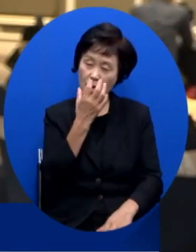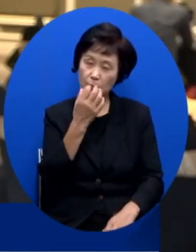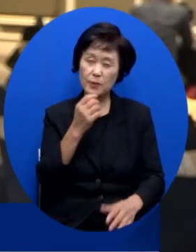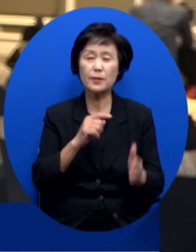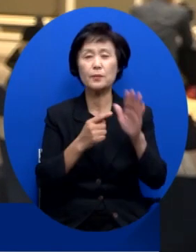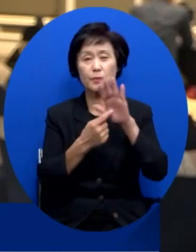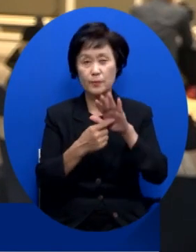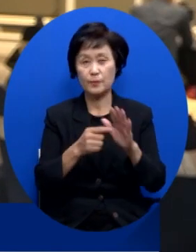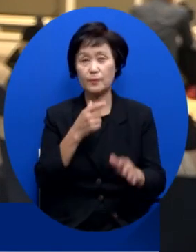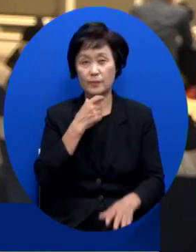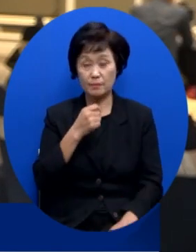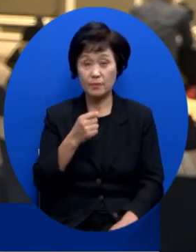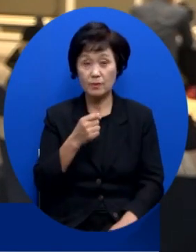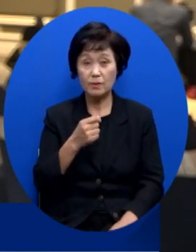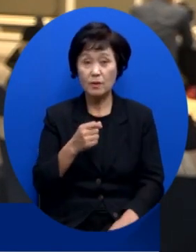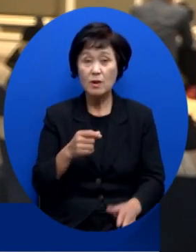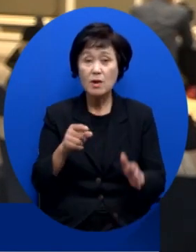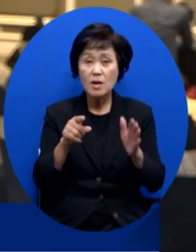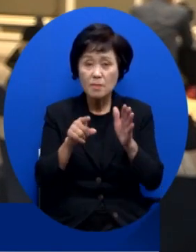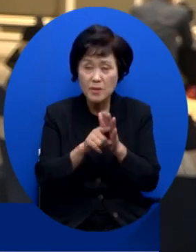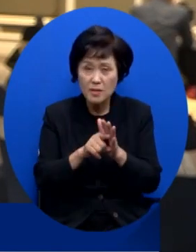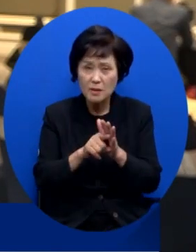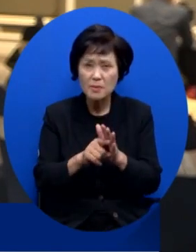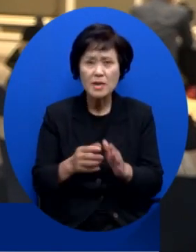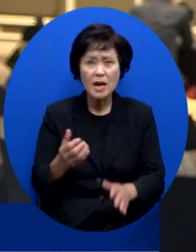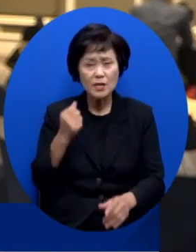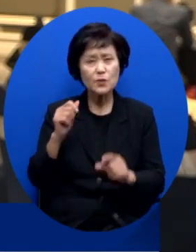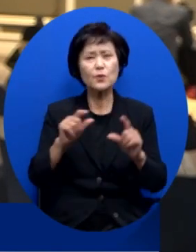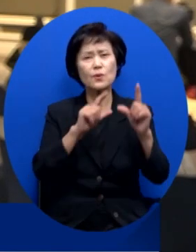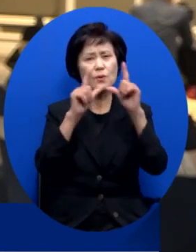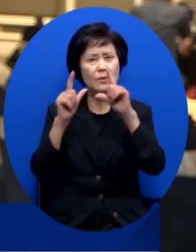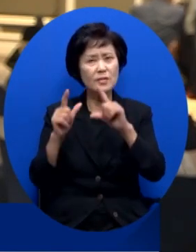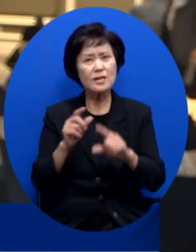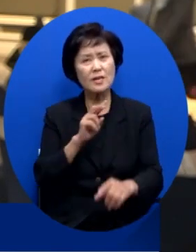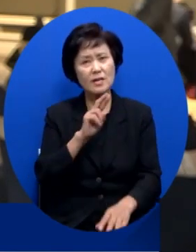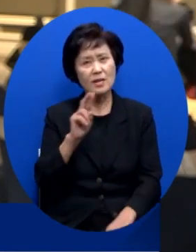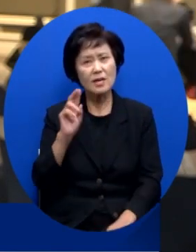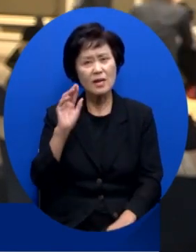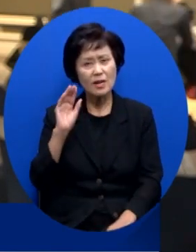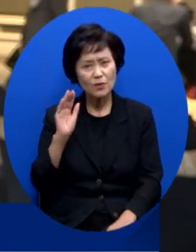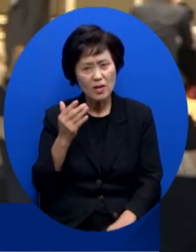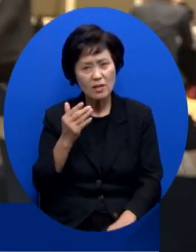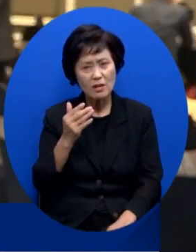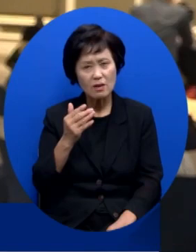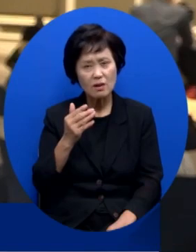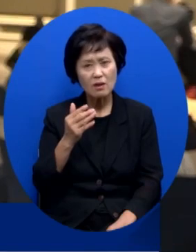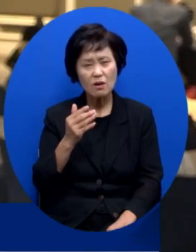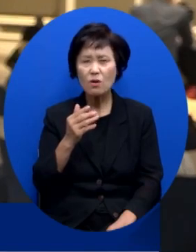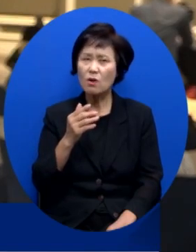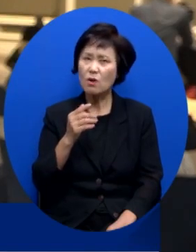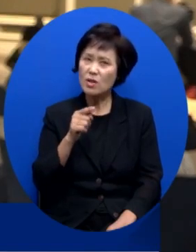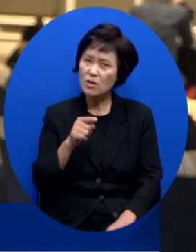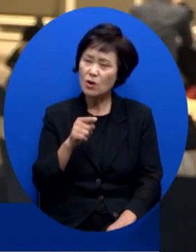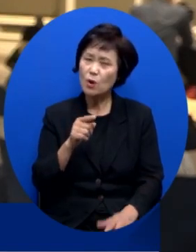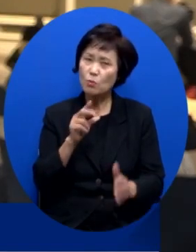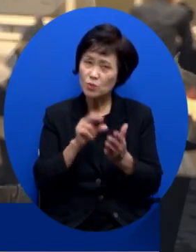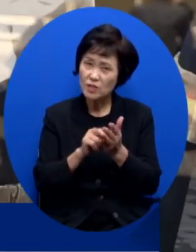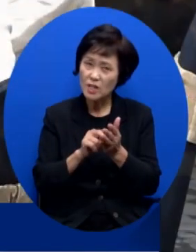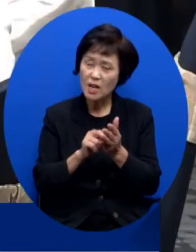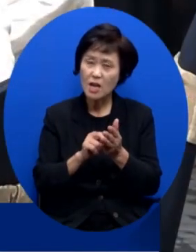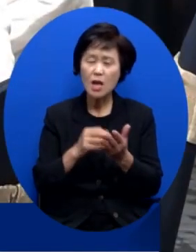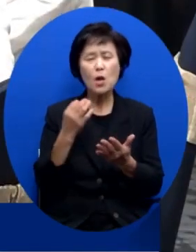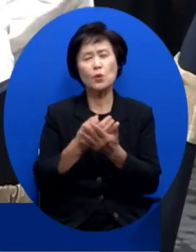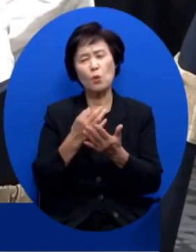싶거든요. 신앙으로만을 살아내기 어렵기 때문에 자기들 돈 벌이도 그렇고 미래를 준비하는 거에